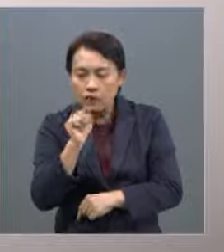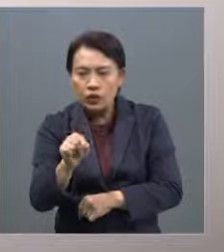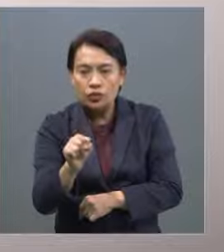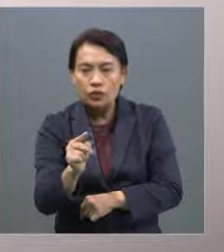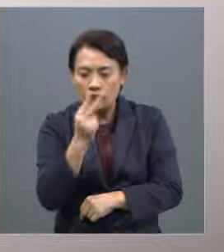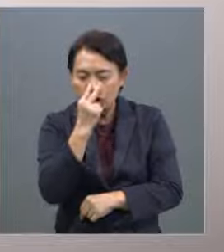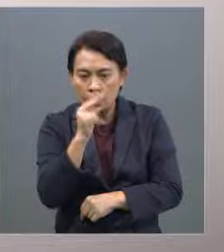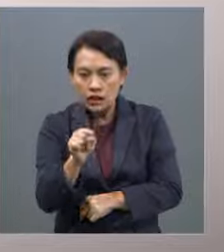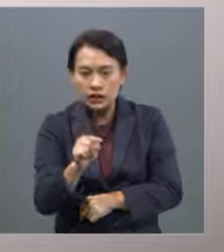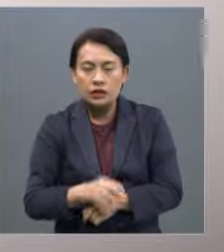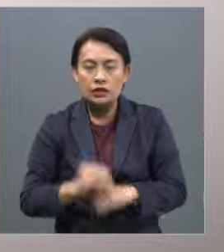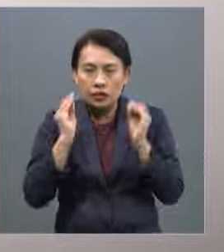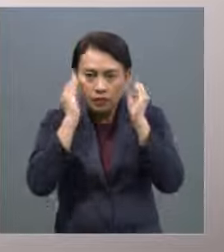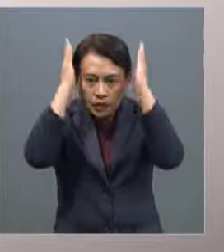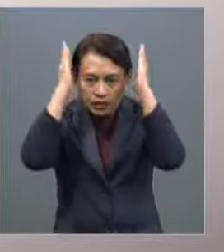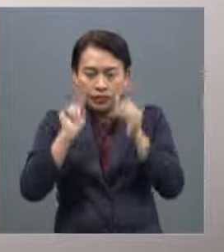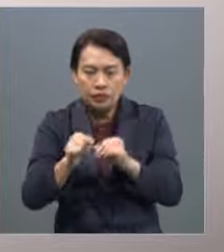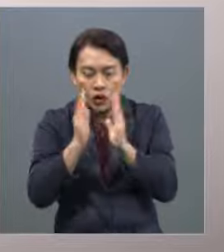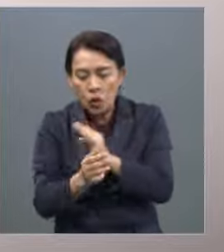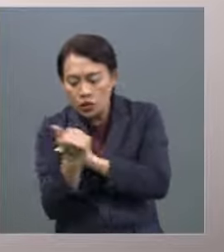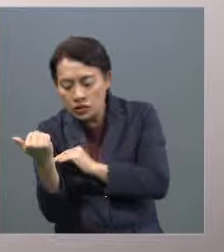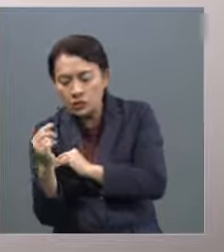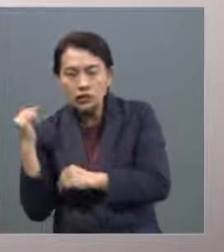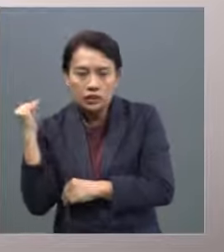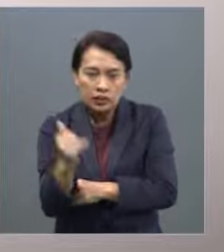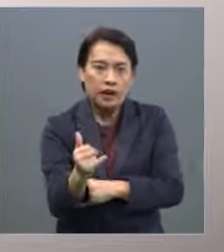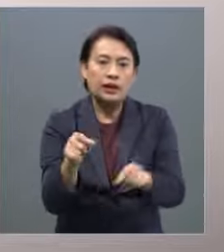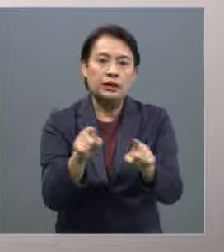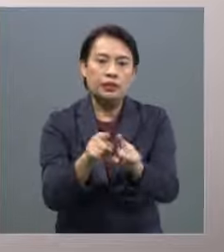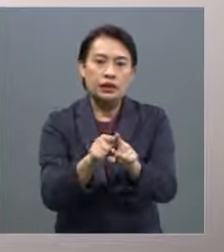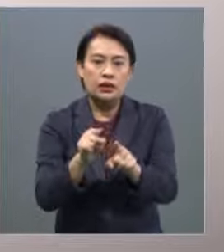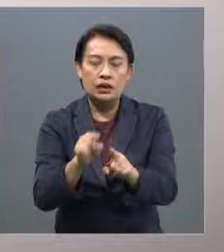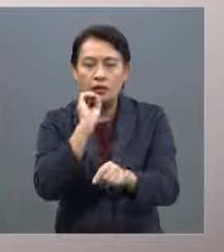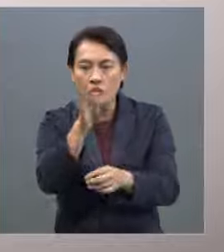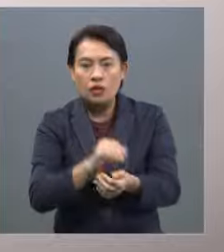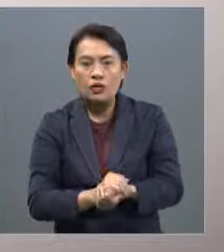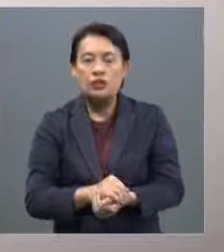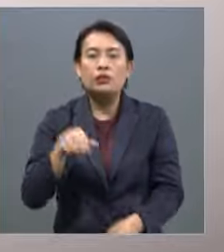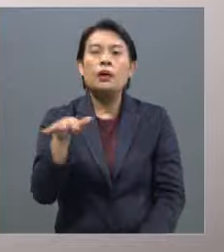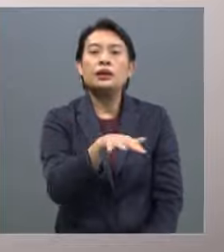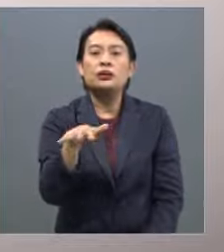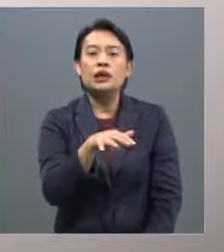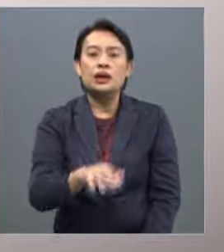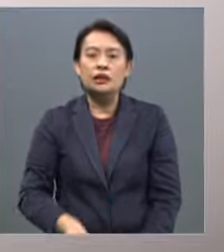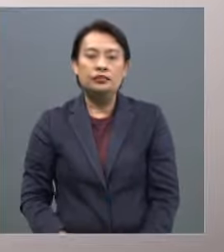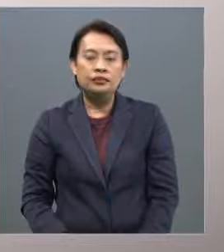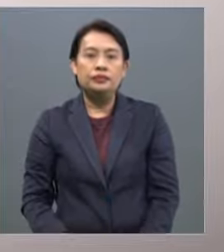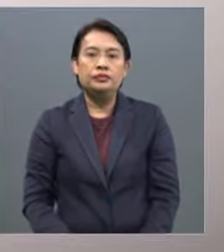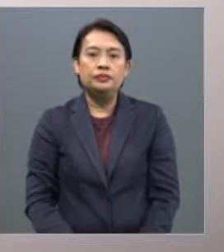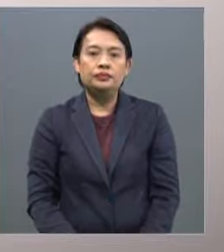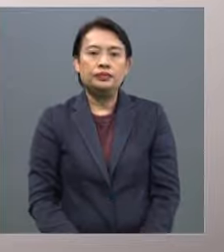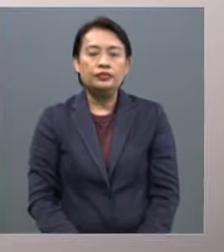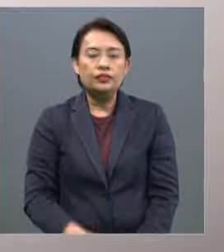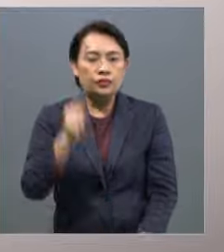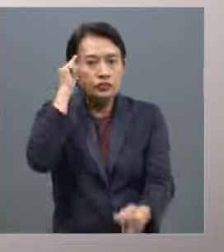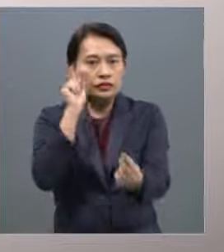อย่างที่เราเห็นทั้งร้อยเอกธรรมนัสหรือว่าอีกหลายคนเนี่ยที่ที่ไปเนี่ยก็บอกว่ามันเป็นเรื่องปกติเหมือนกันนะบางคนอาจจะรู้